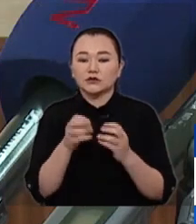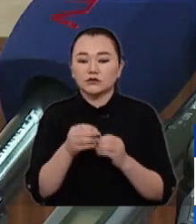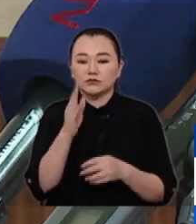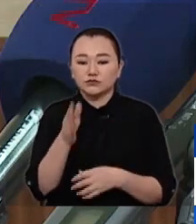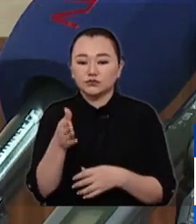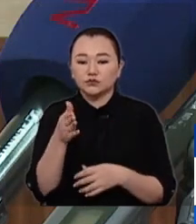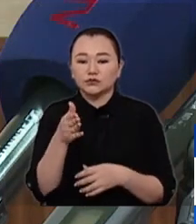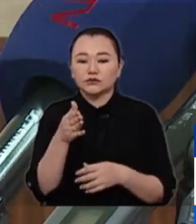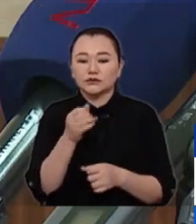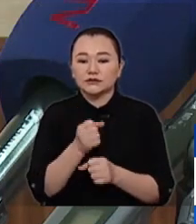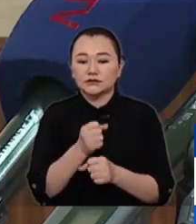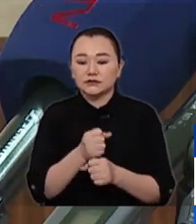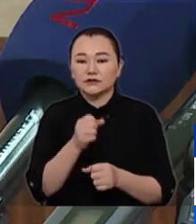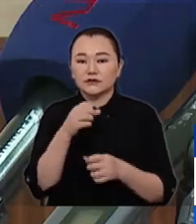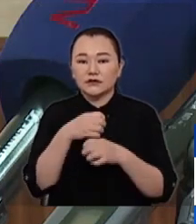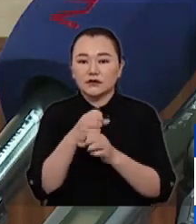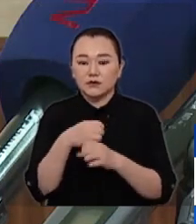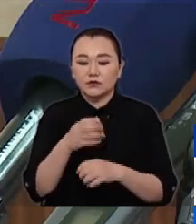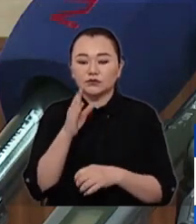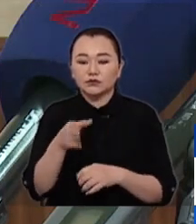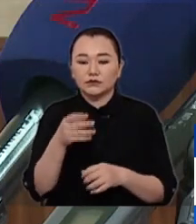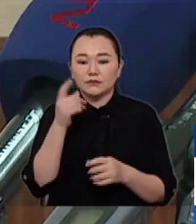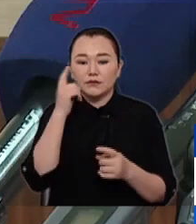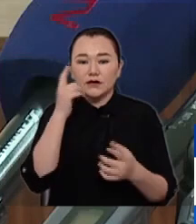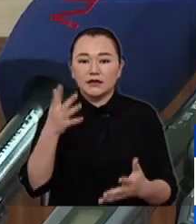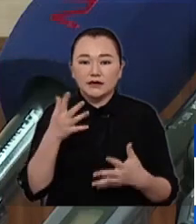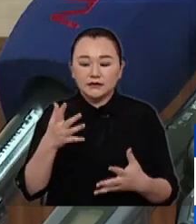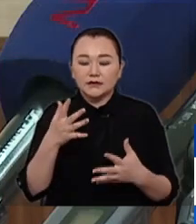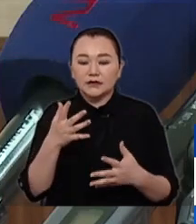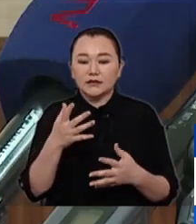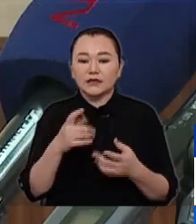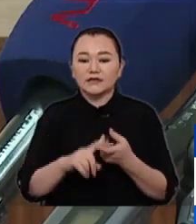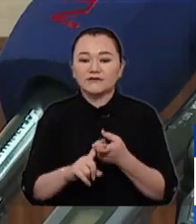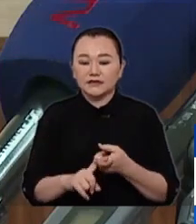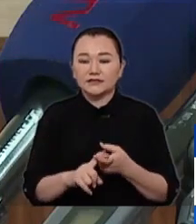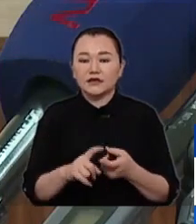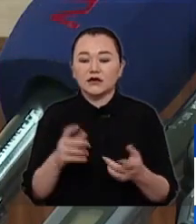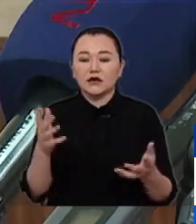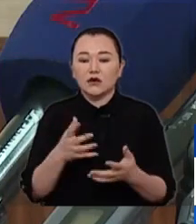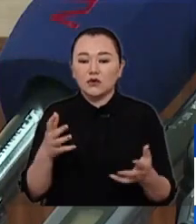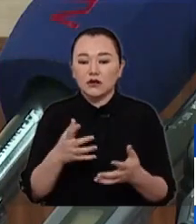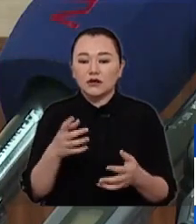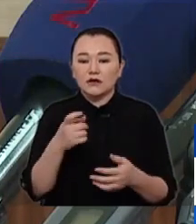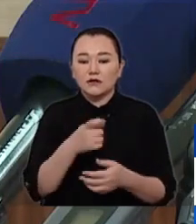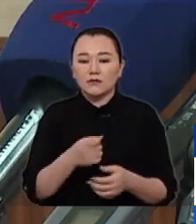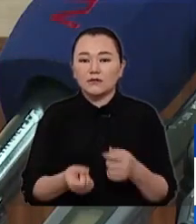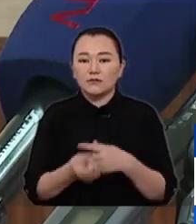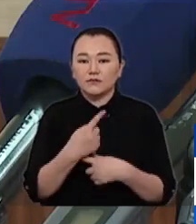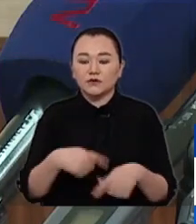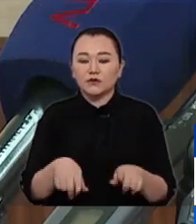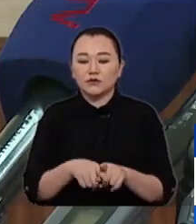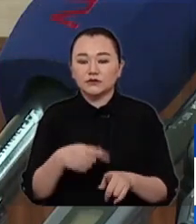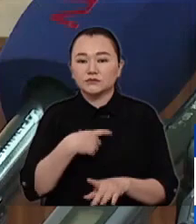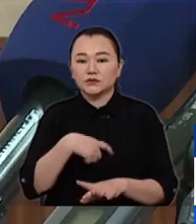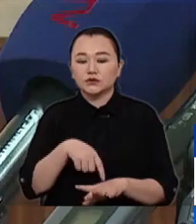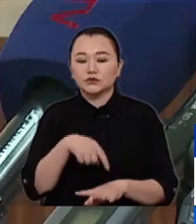будут сделаны в лаборатории, будет явный источник инфекции, какой микроорганизм вызвал такое состояние.